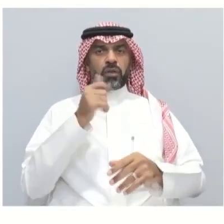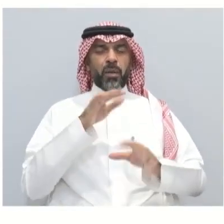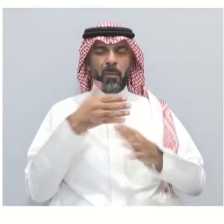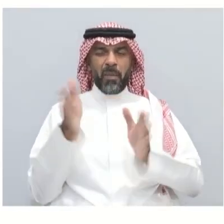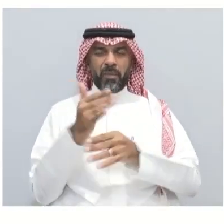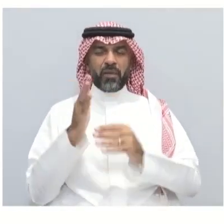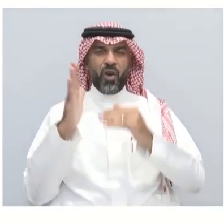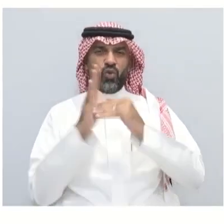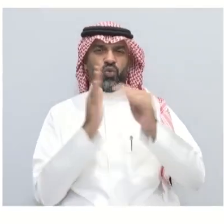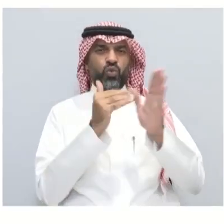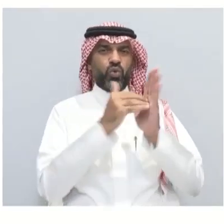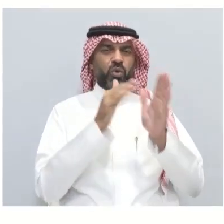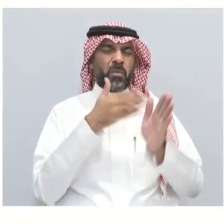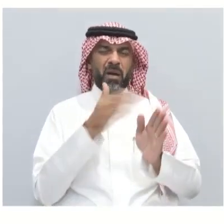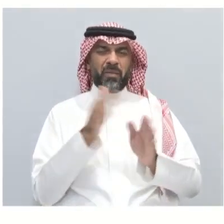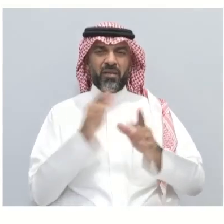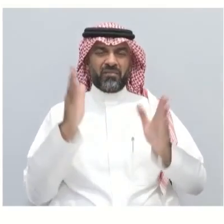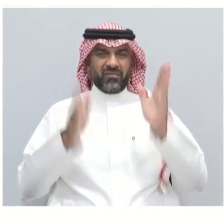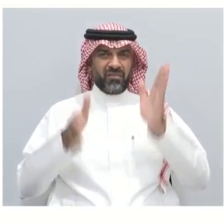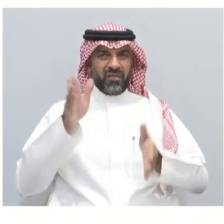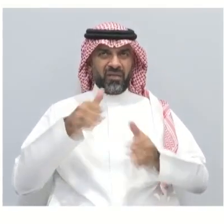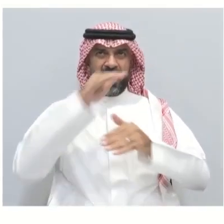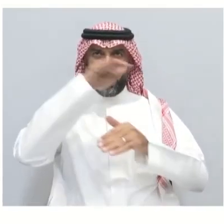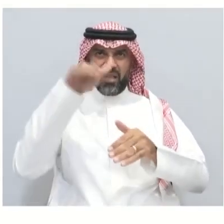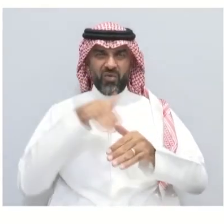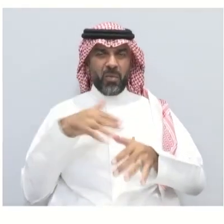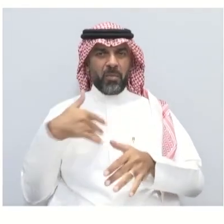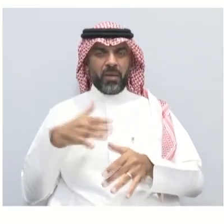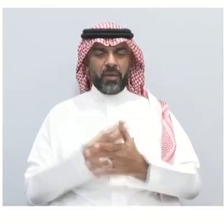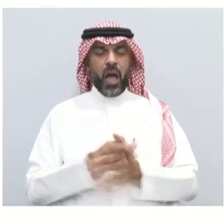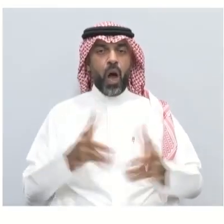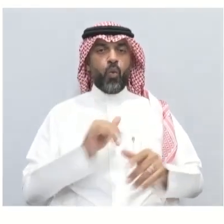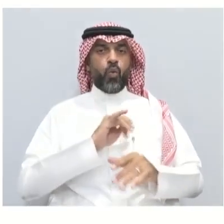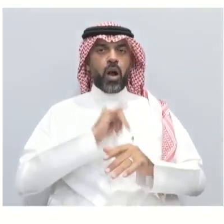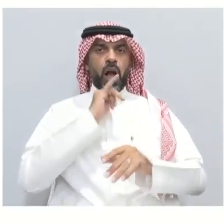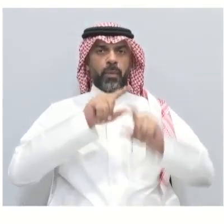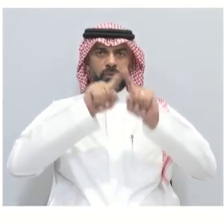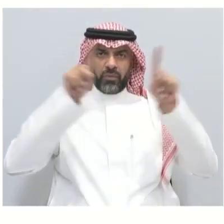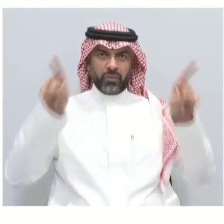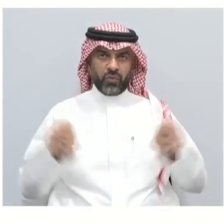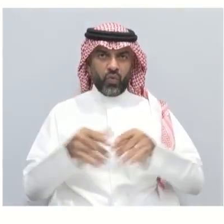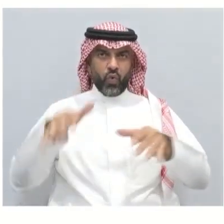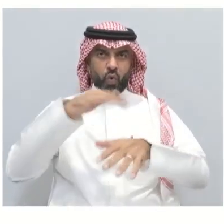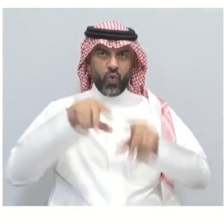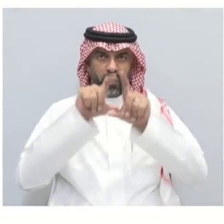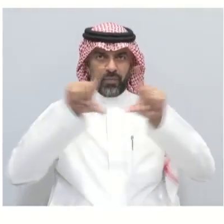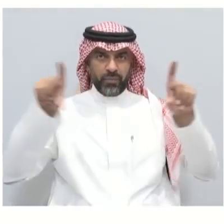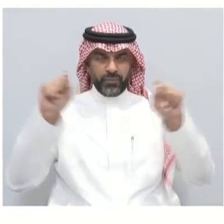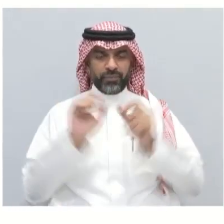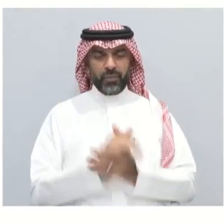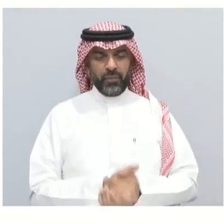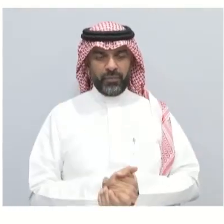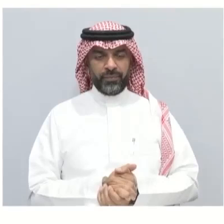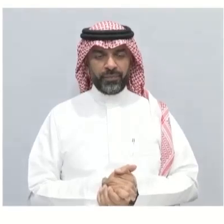عاده النصوص عاده تكون بلا حدود او نجعل حدود كامله على كافه النص او استخدام اي نوع من الحدود